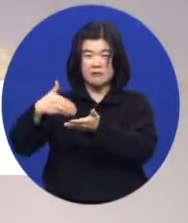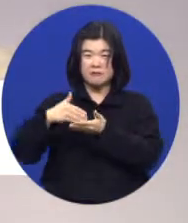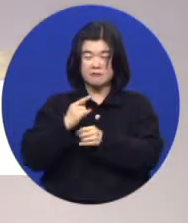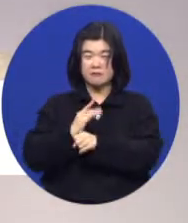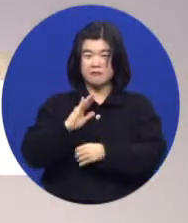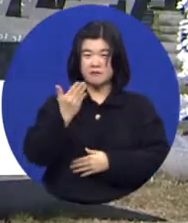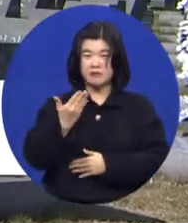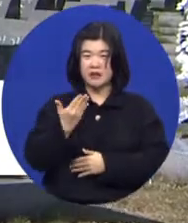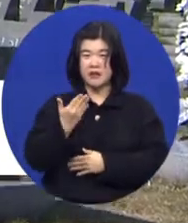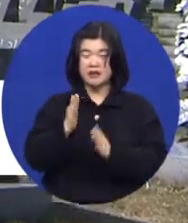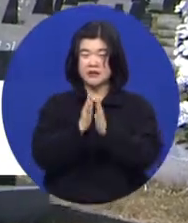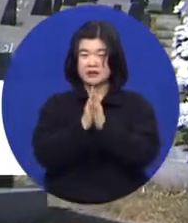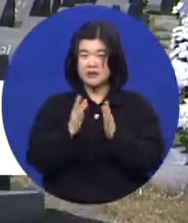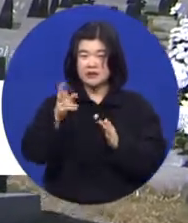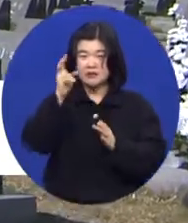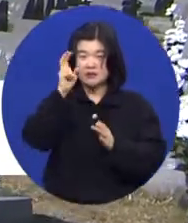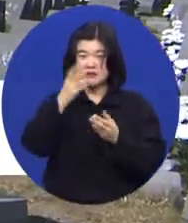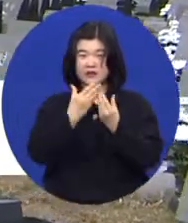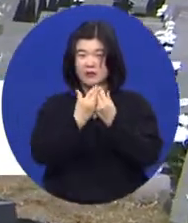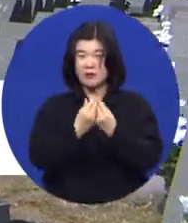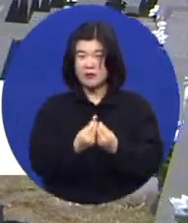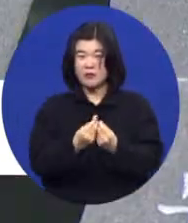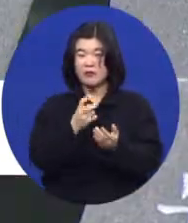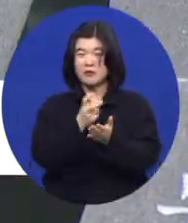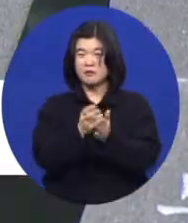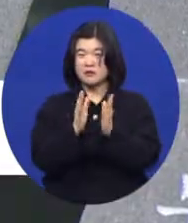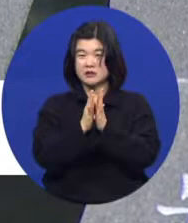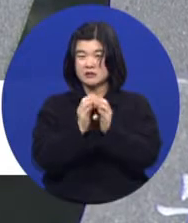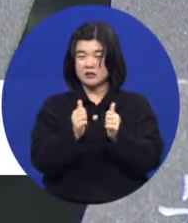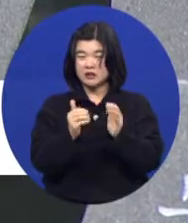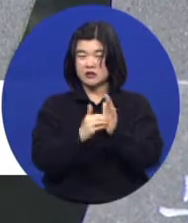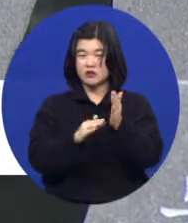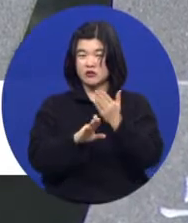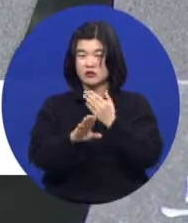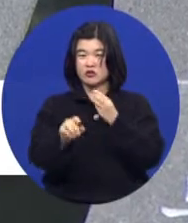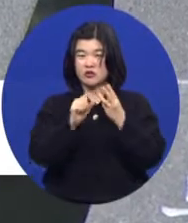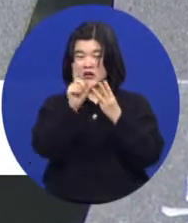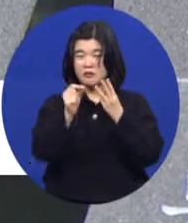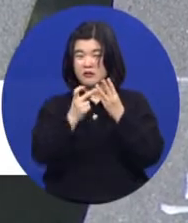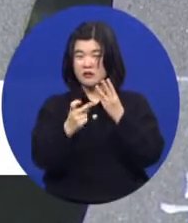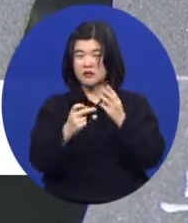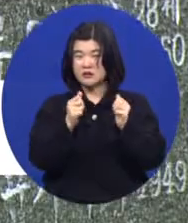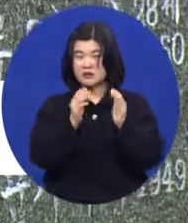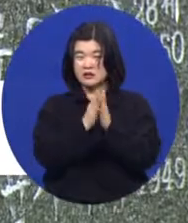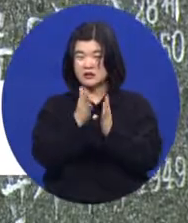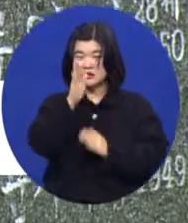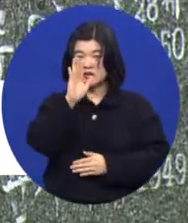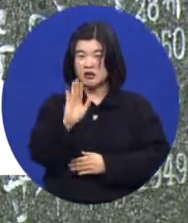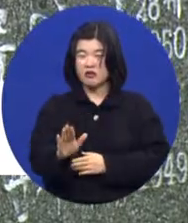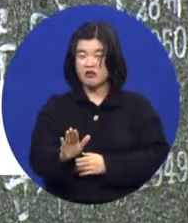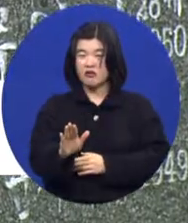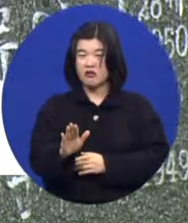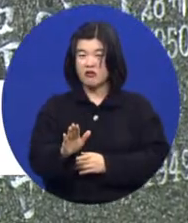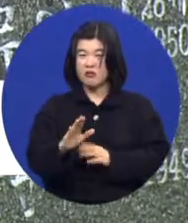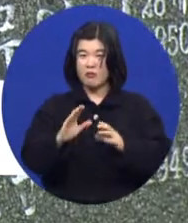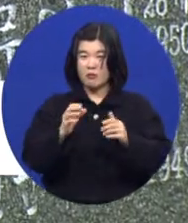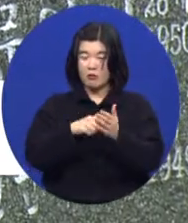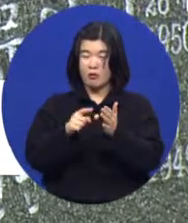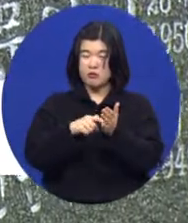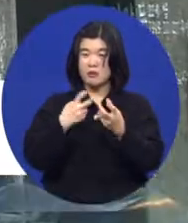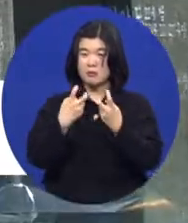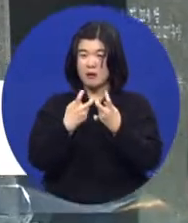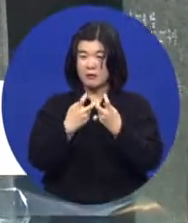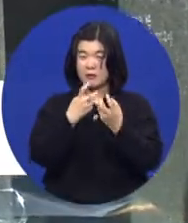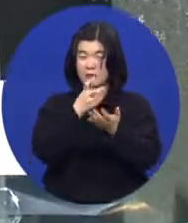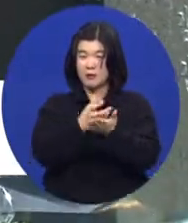수렴합니다. 시행령은 입법 예고와 법제처 심사 등을 거쳐 다음 달 12일 시행될 예정인데 보상 지급 등